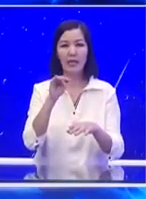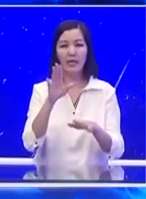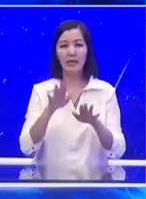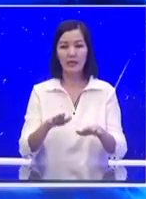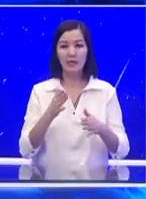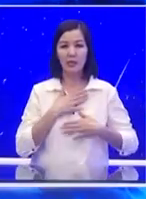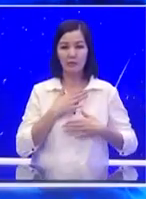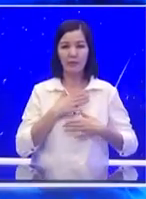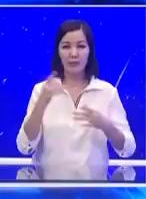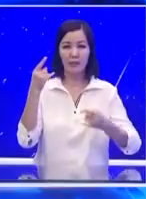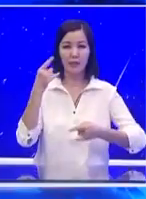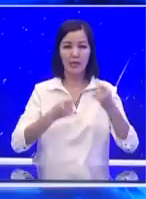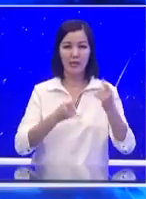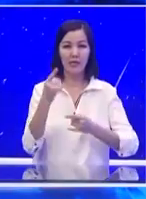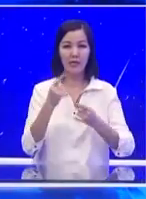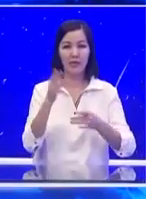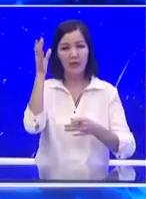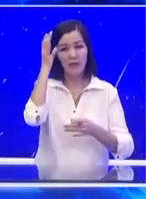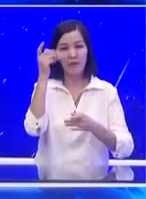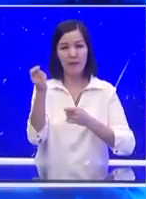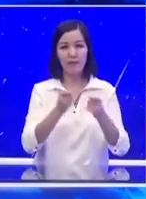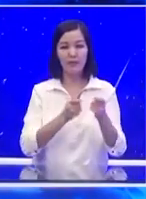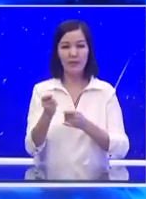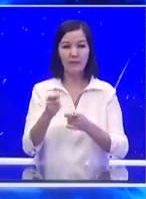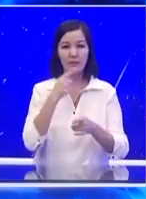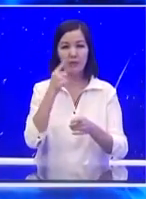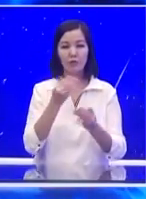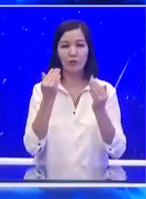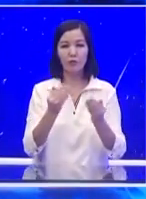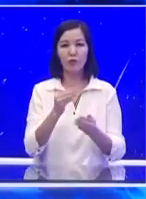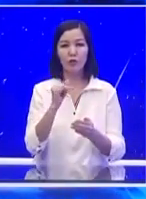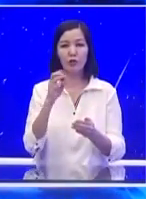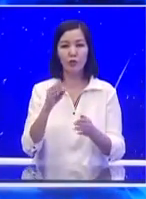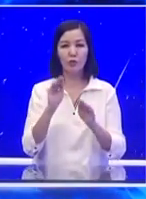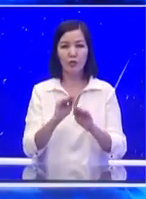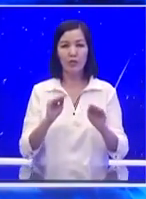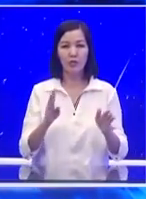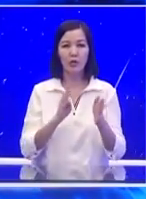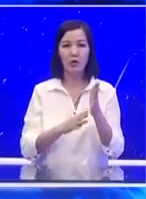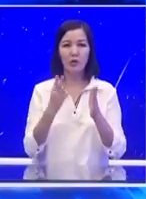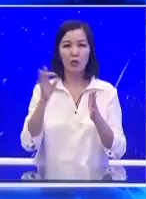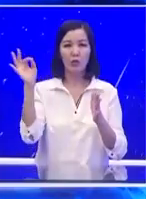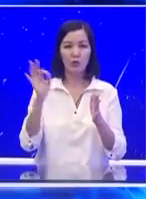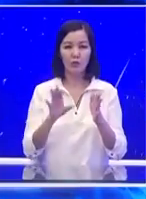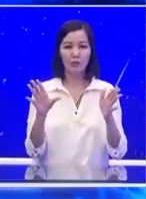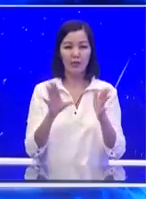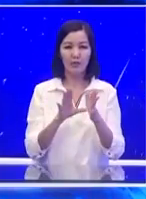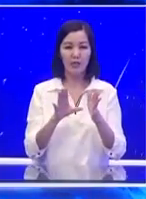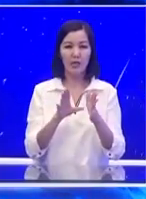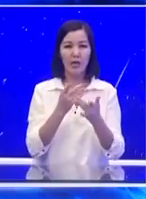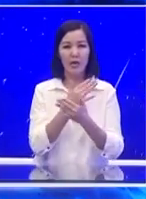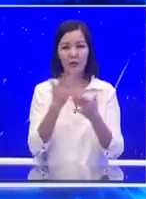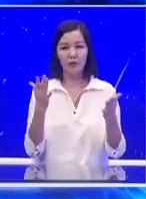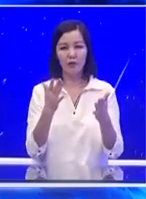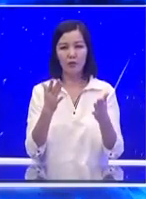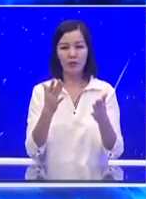жаңа жүйеге тартылып отыр. Білім басқармасындағылардың айтуынша, бүгінде жетісулық жеткіншектердің 93%